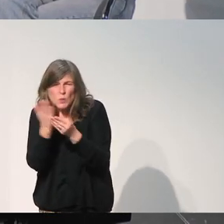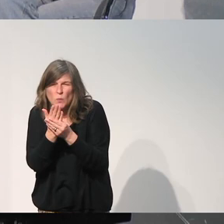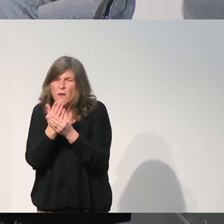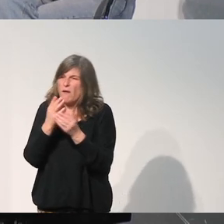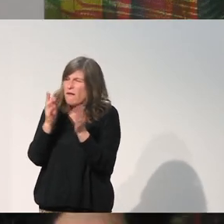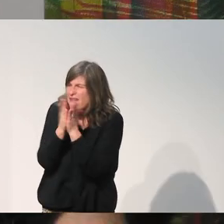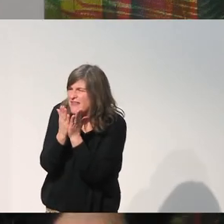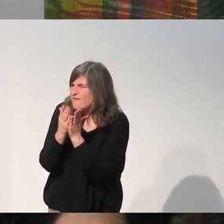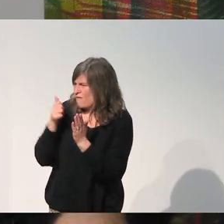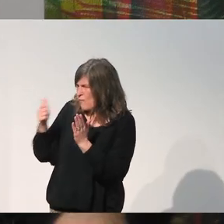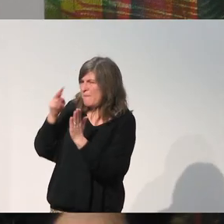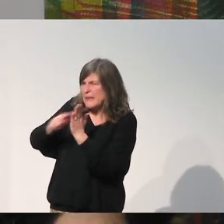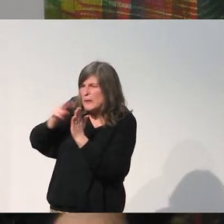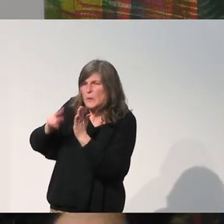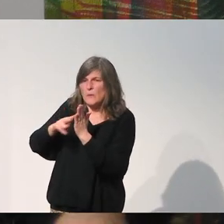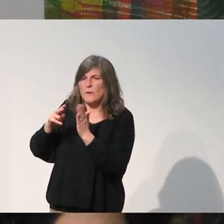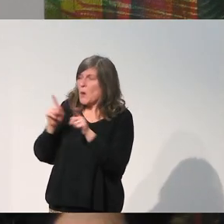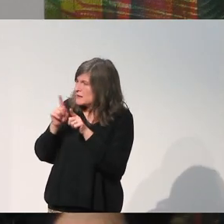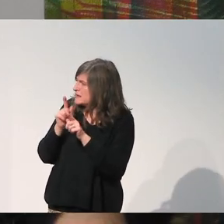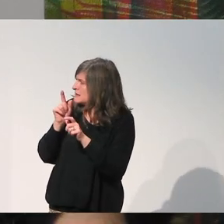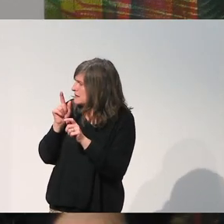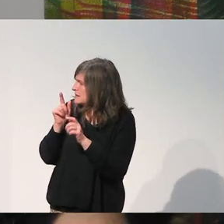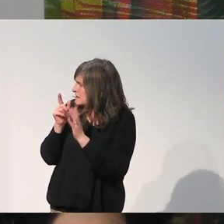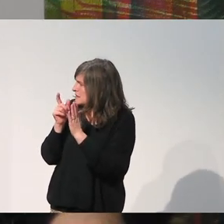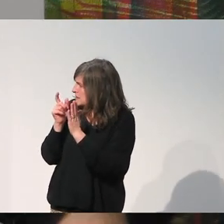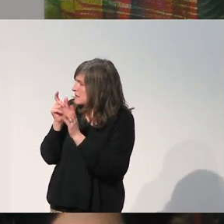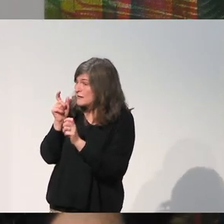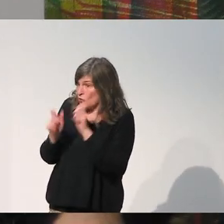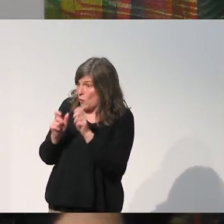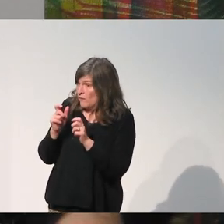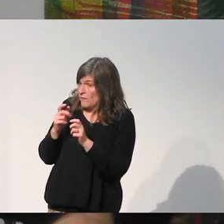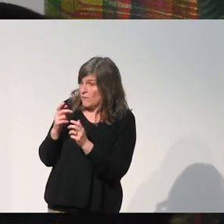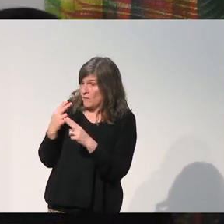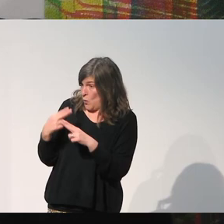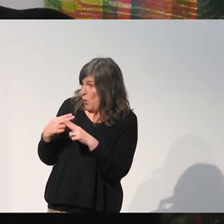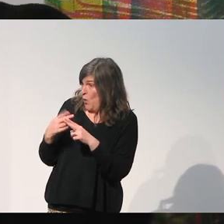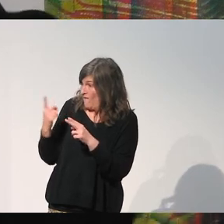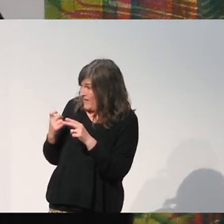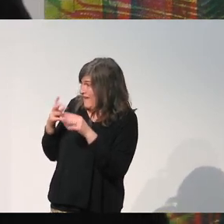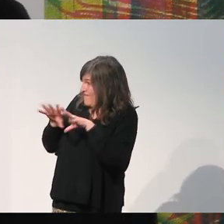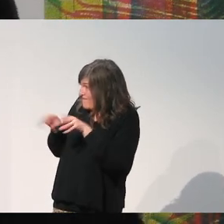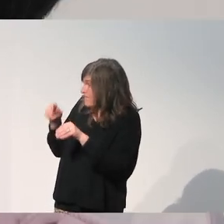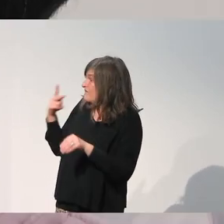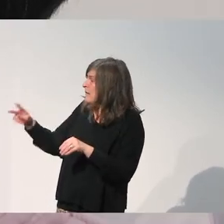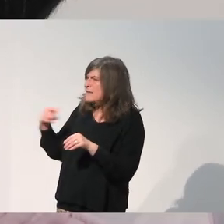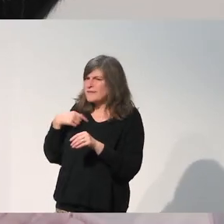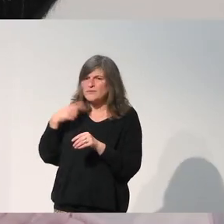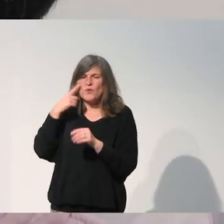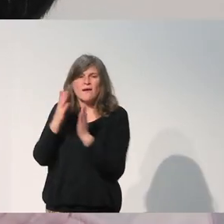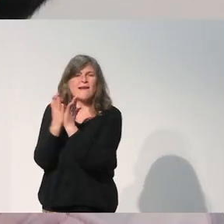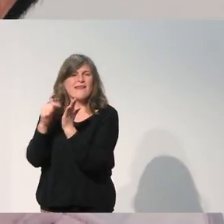consultés, des livres dans lesquels vous avez parfois trouvé les noms de certains membres de votre famille. Je pense à cette